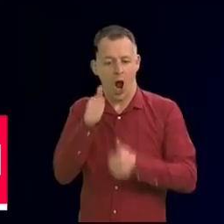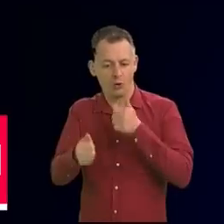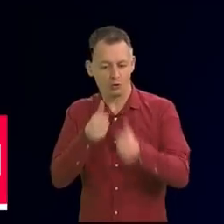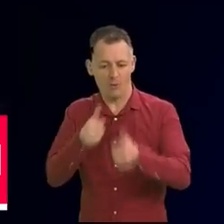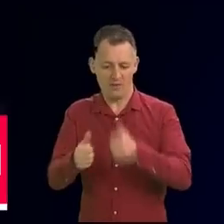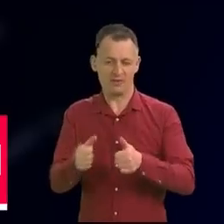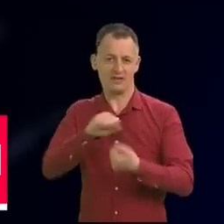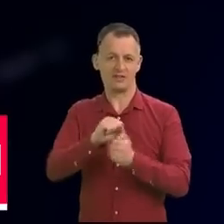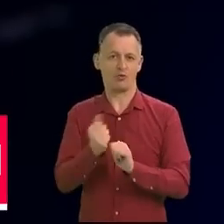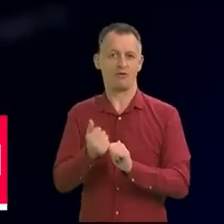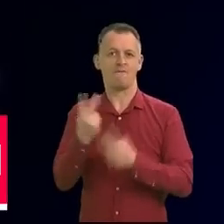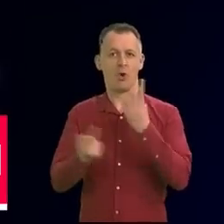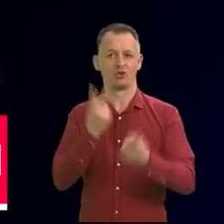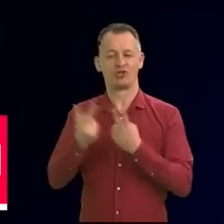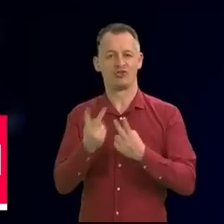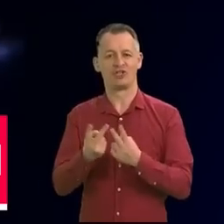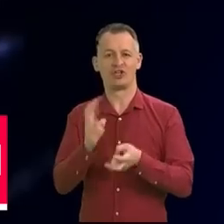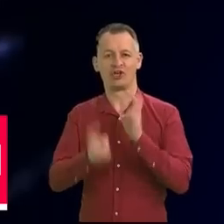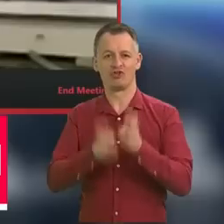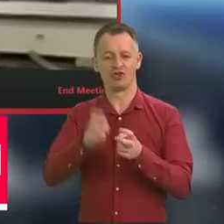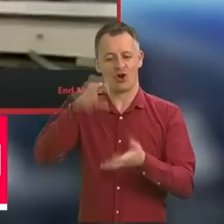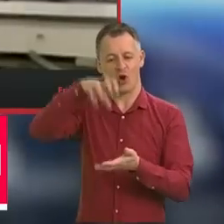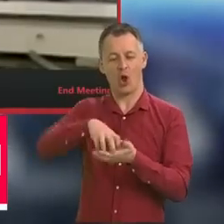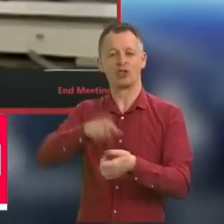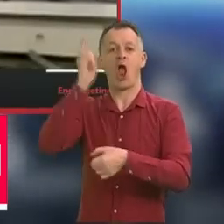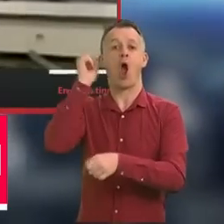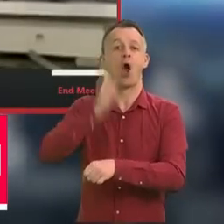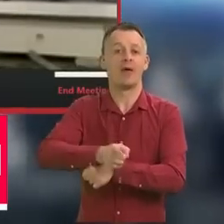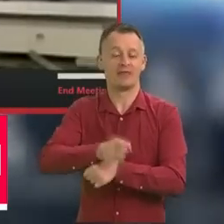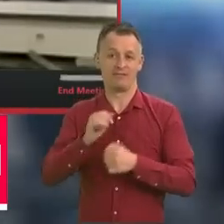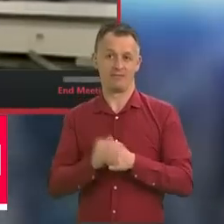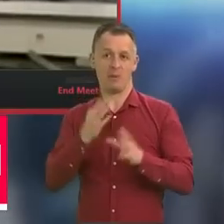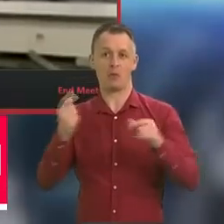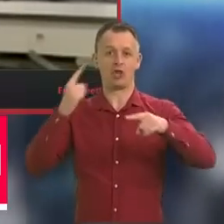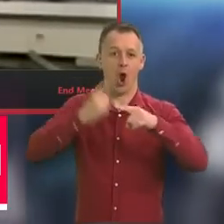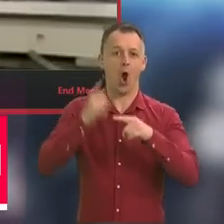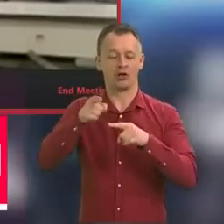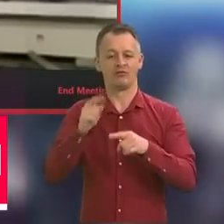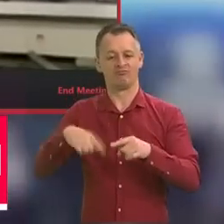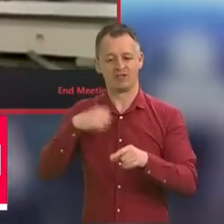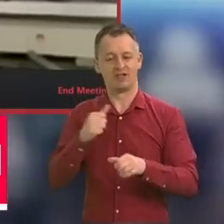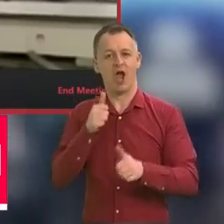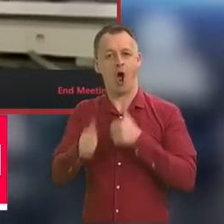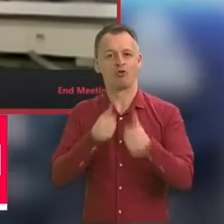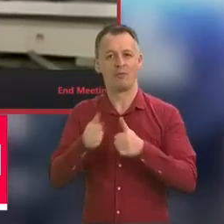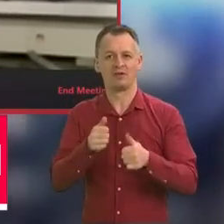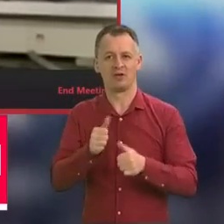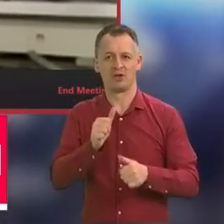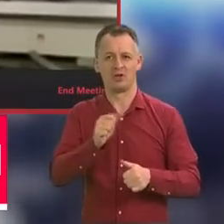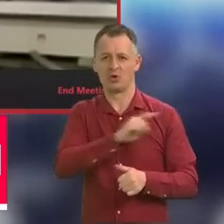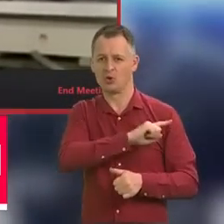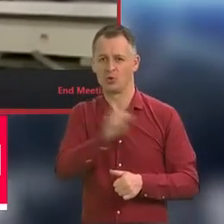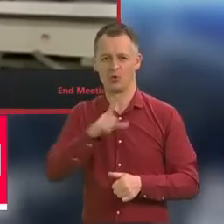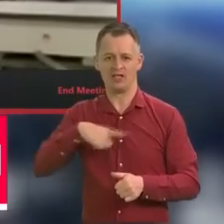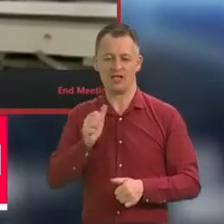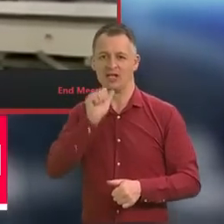folosești, nu știu, să le gestionezi de la un centru de comandă. Dar ele de cele mai multe ori sunt automatizate pentru că nu stă nimeni